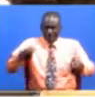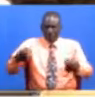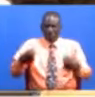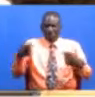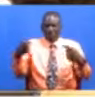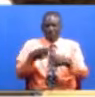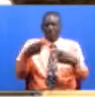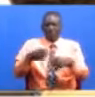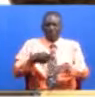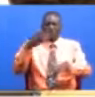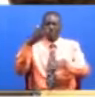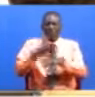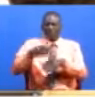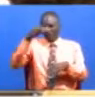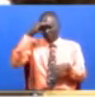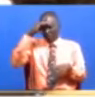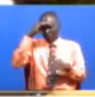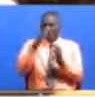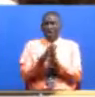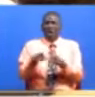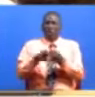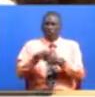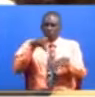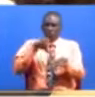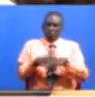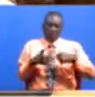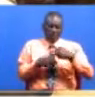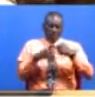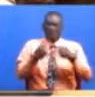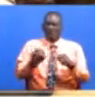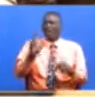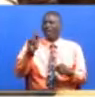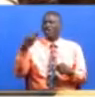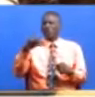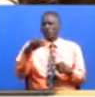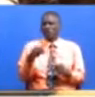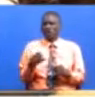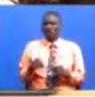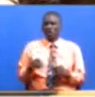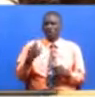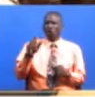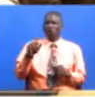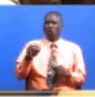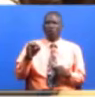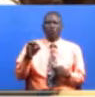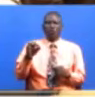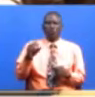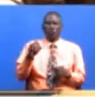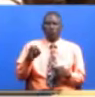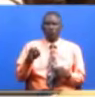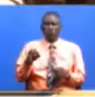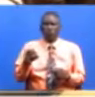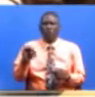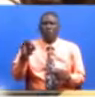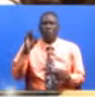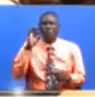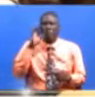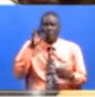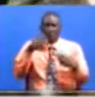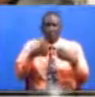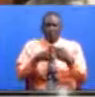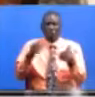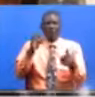alcohol and 60 kilos of cannabis sativa seeds, commonly known